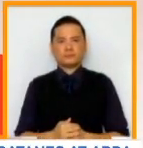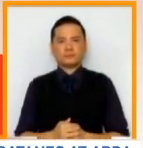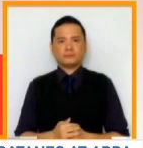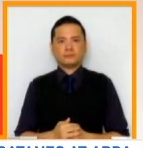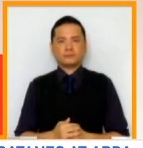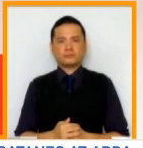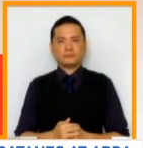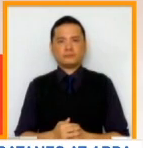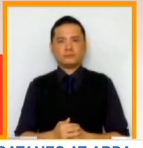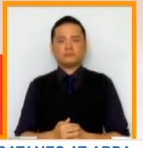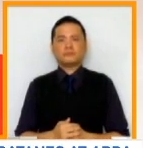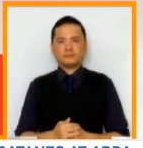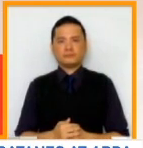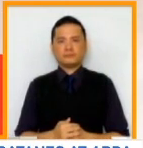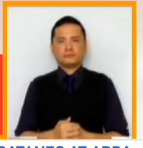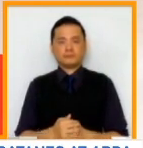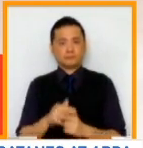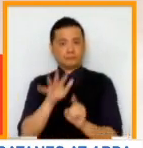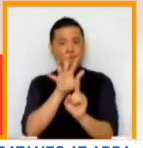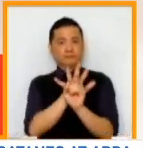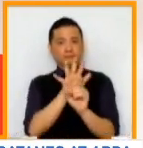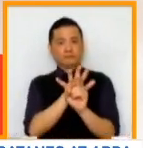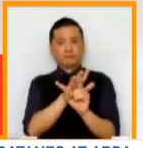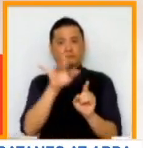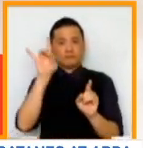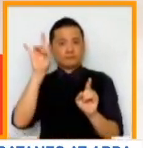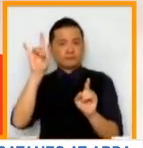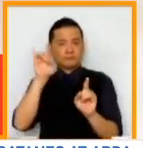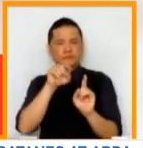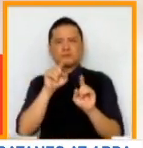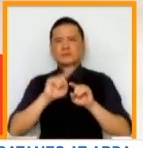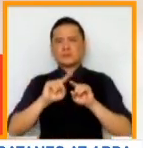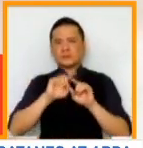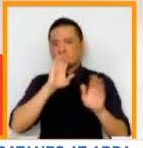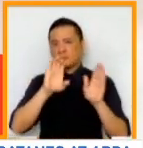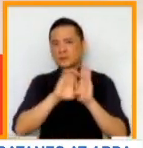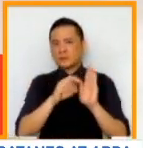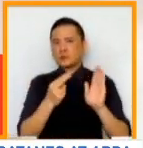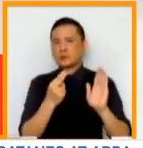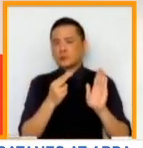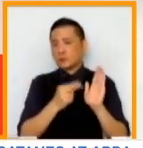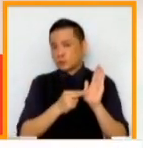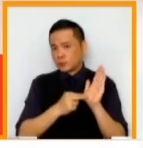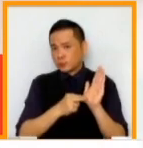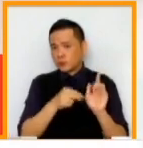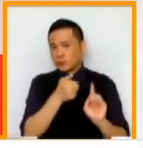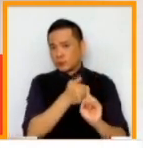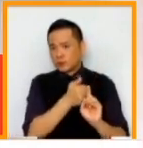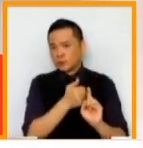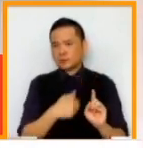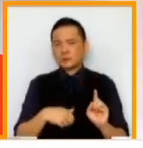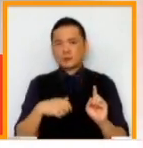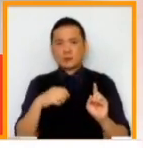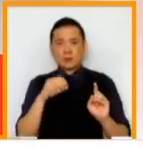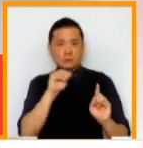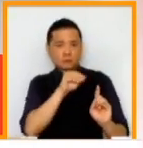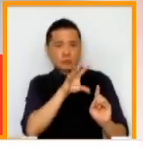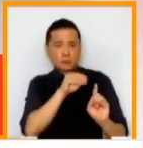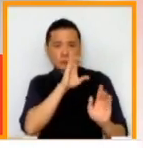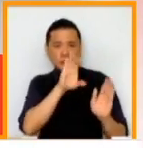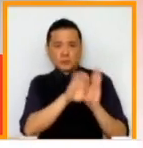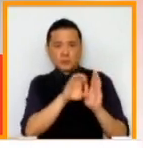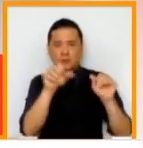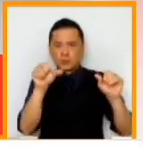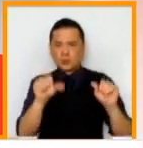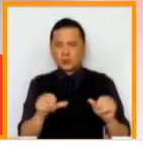Viral ngayon sa social media mga larawang ito ng nurse na si Glenn Dumogen na binahagi ng kanyang asawang si Che. Nagtatrabaho si Glenn sa